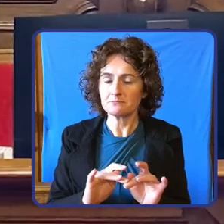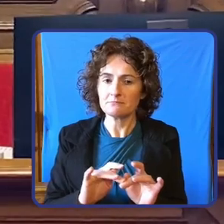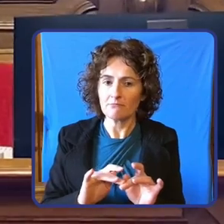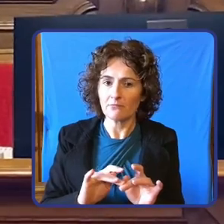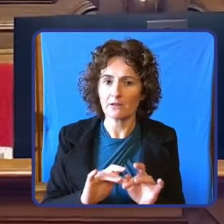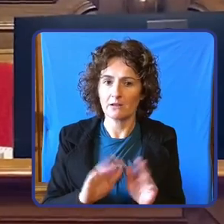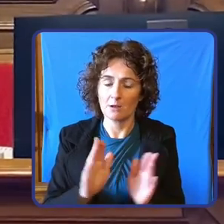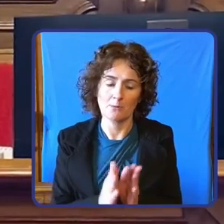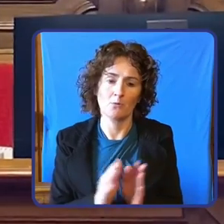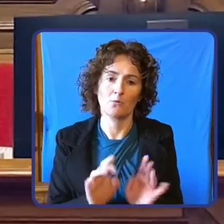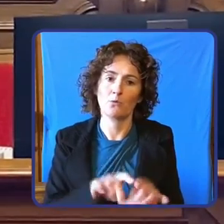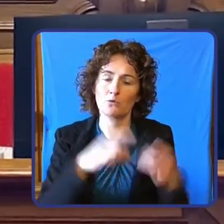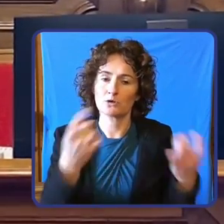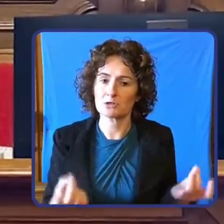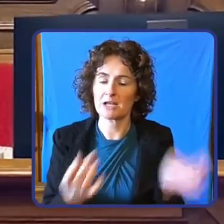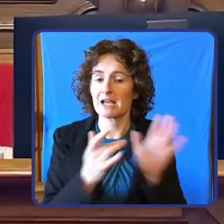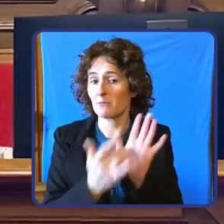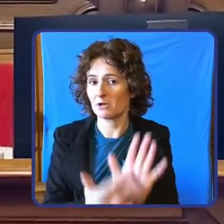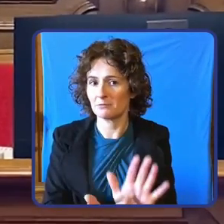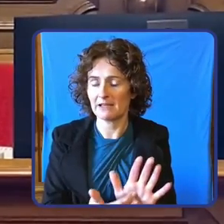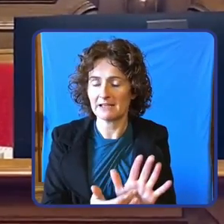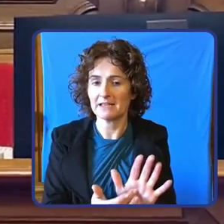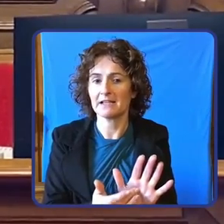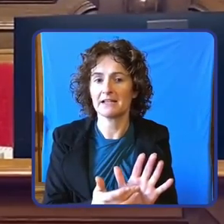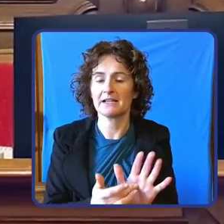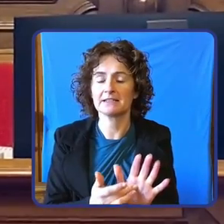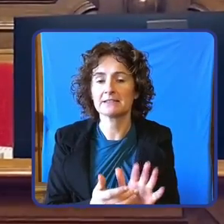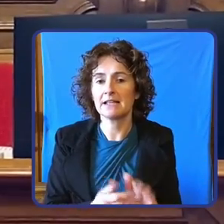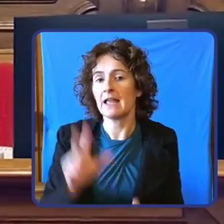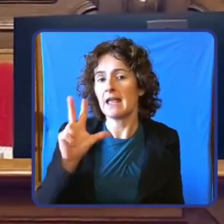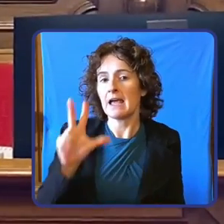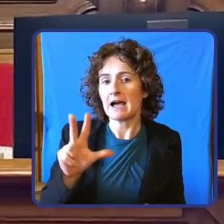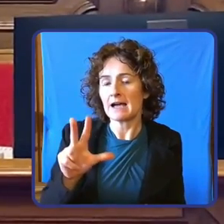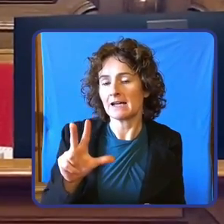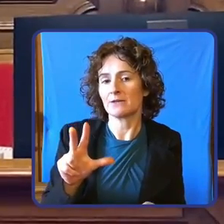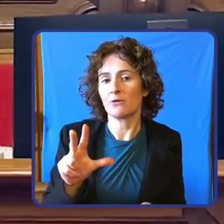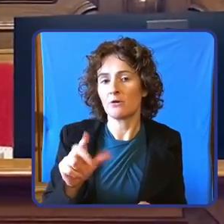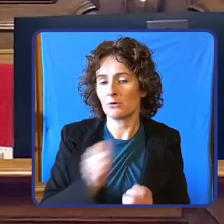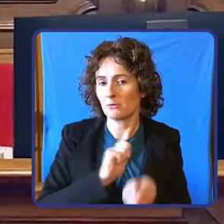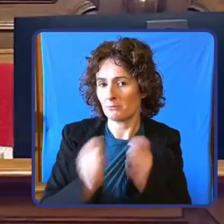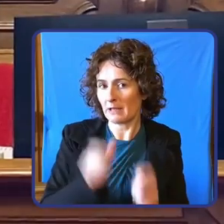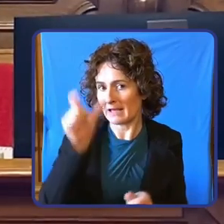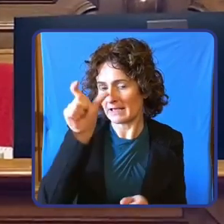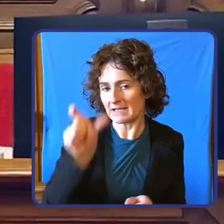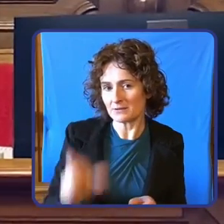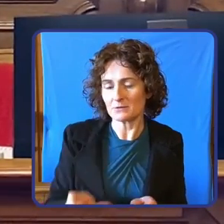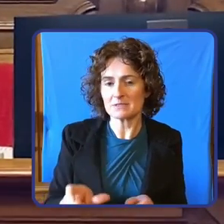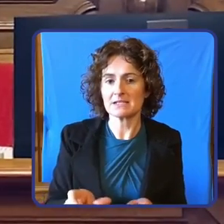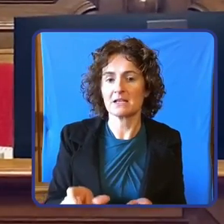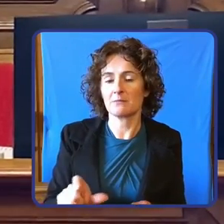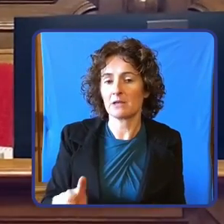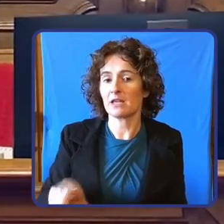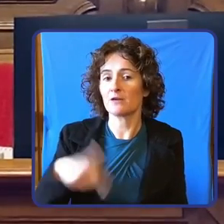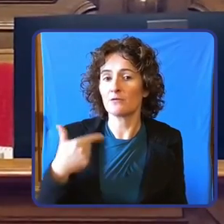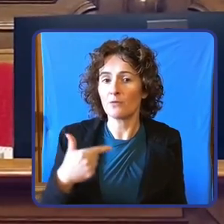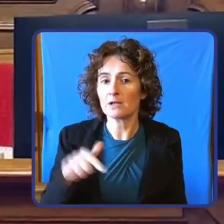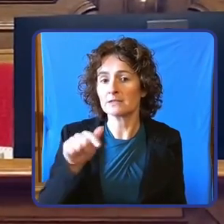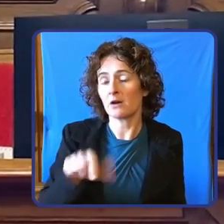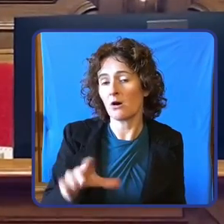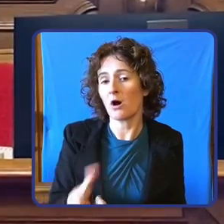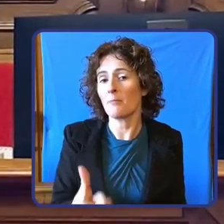igen, volt három érdeklődő pályázó, kettő be is adta, és a legjobbat választottuk ki Jovány Gyula személyében azóta